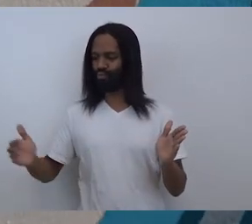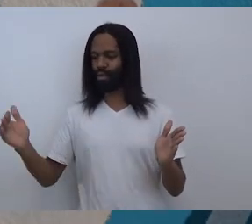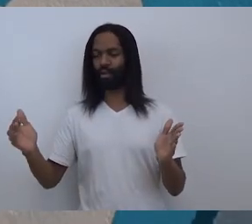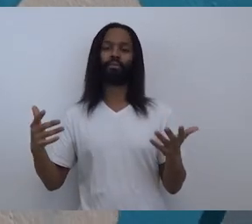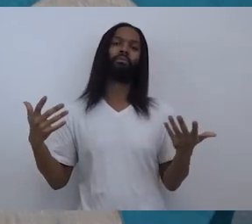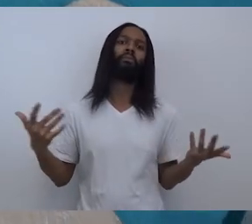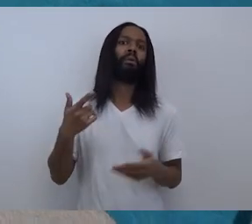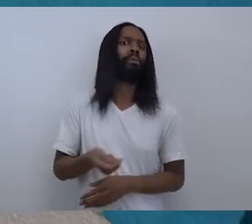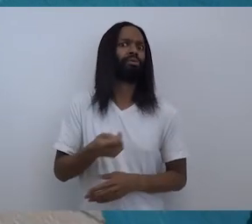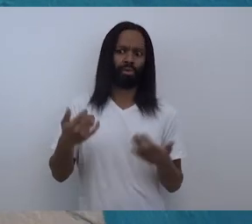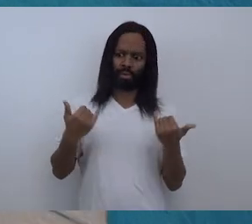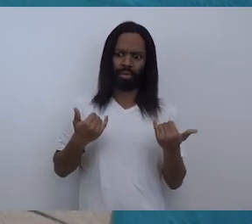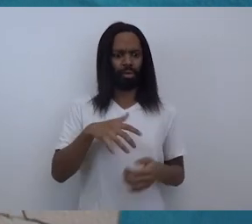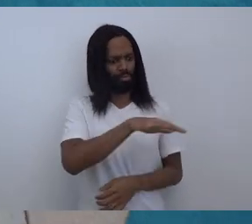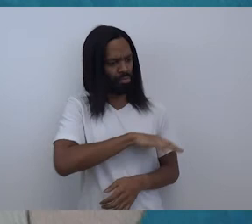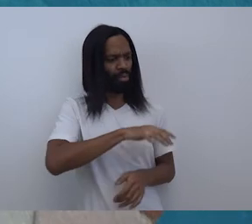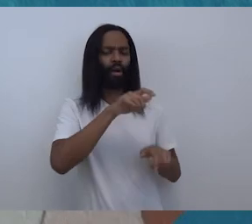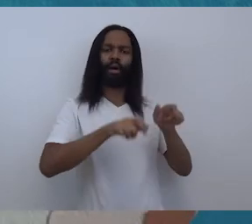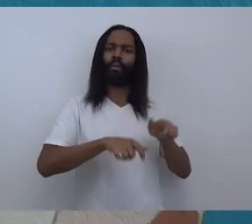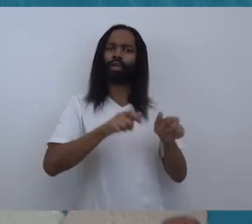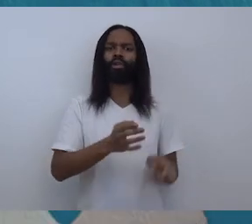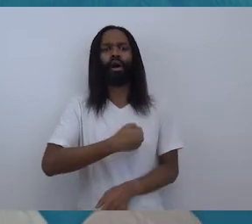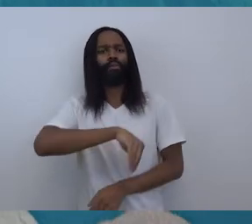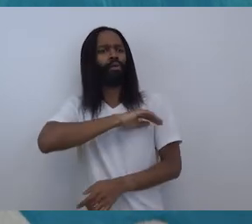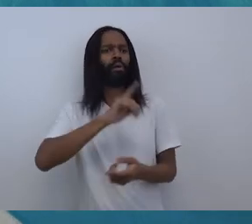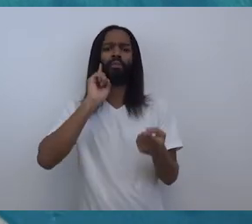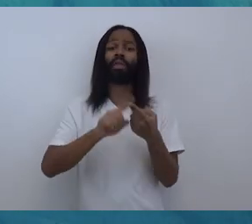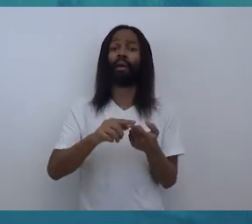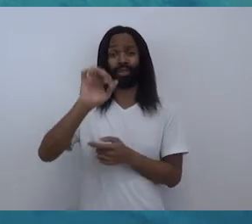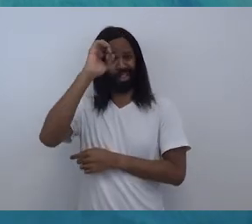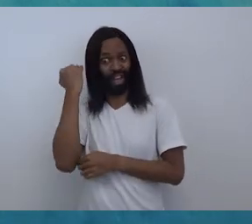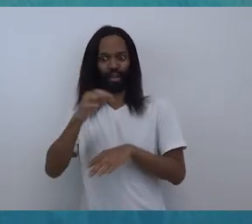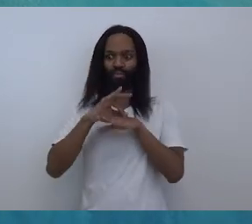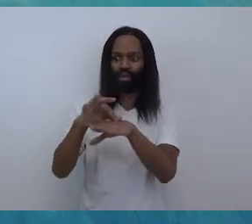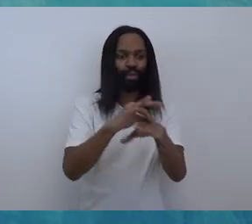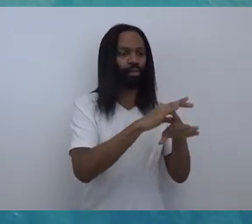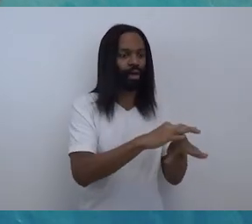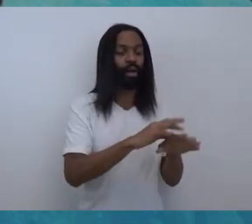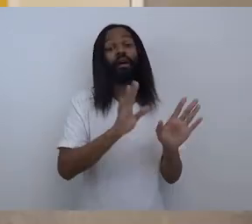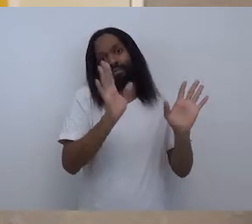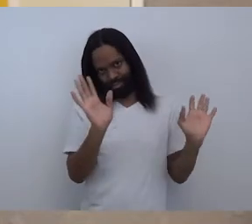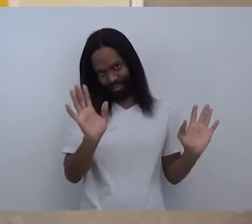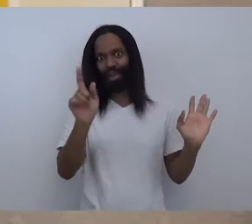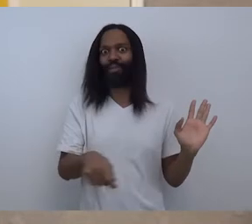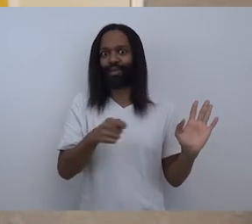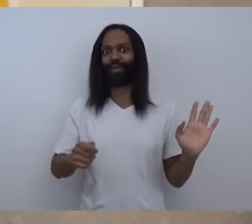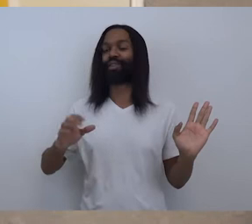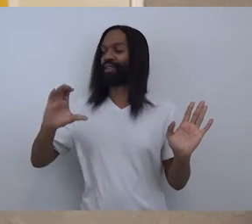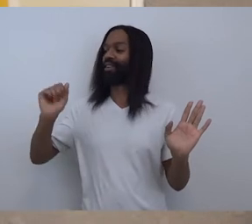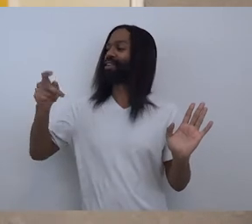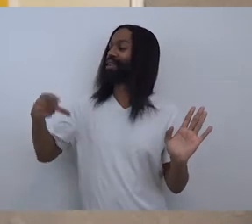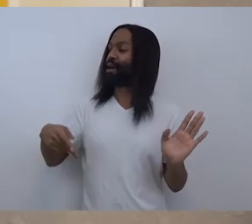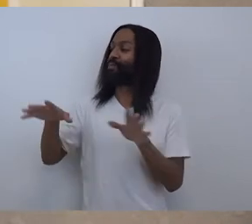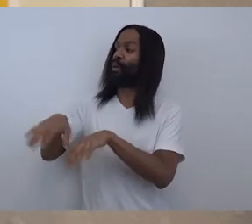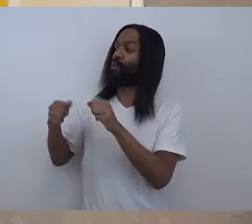toujours accompagnée par les gens chez nous qui assurent l'accompagnement de tous les stagiaires, mais aussi en relation